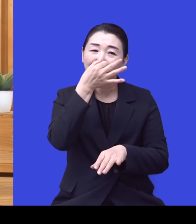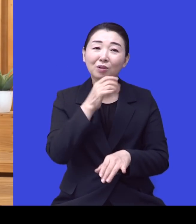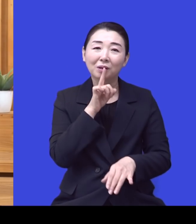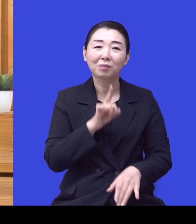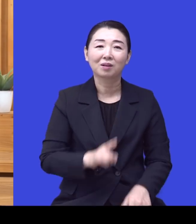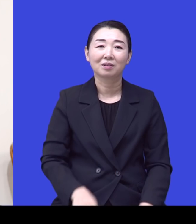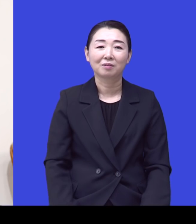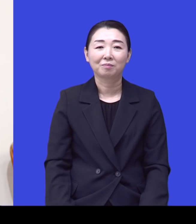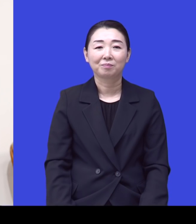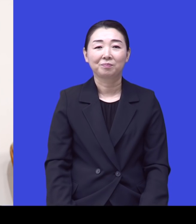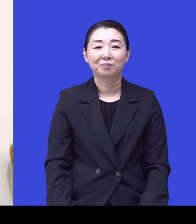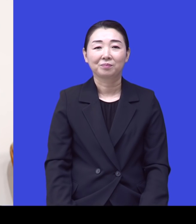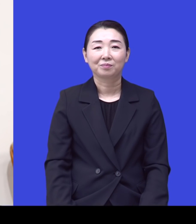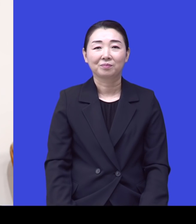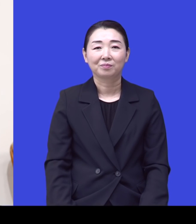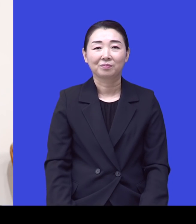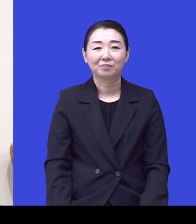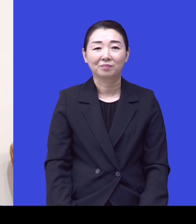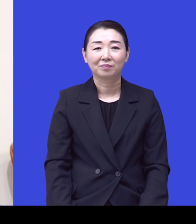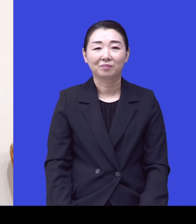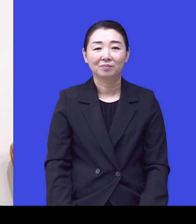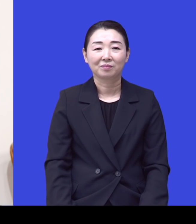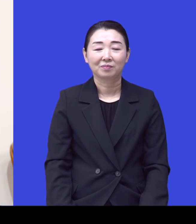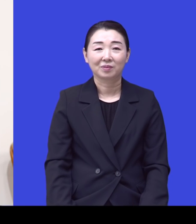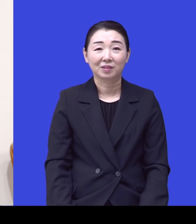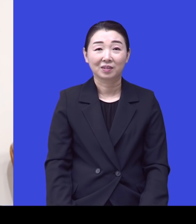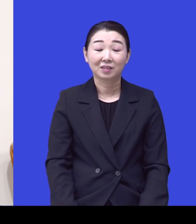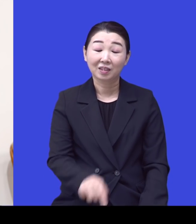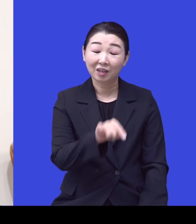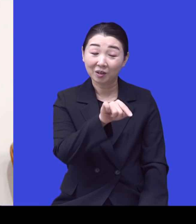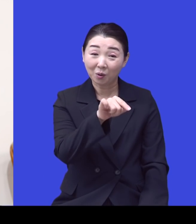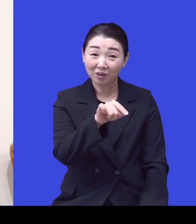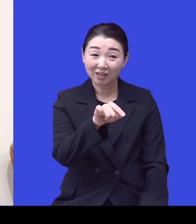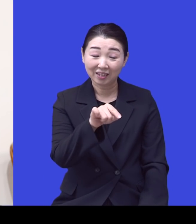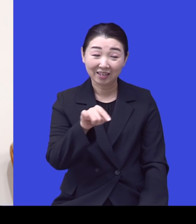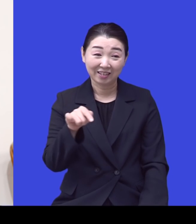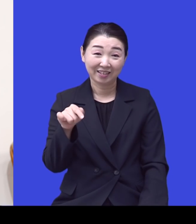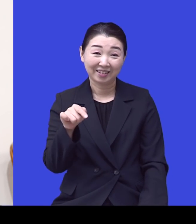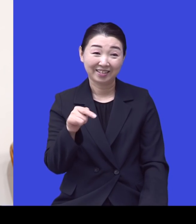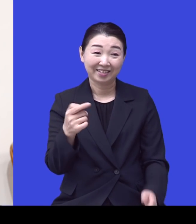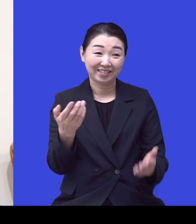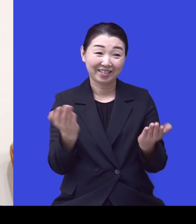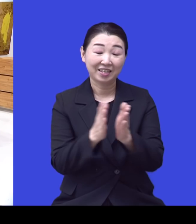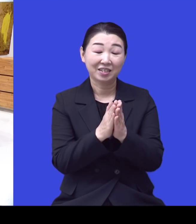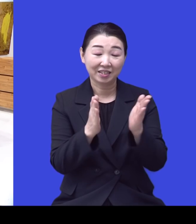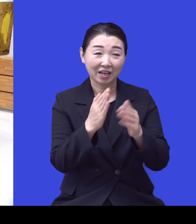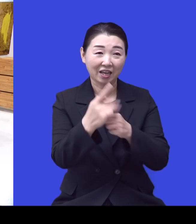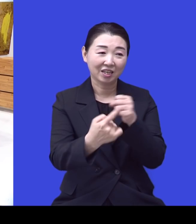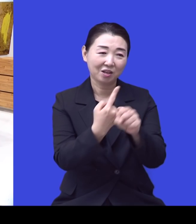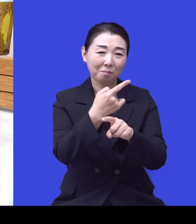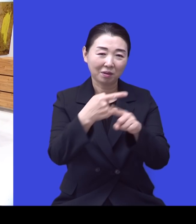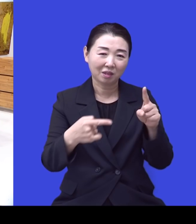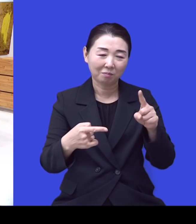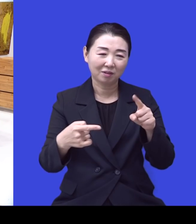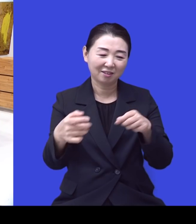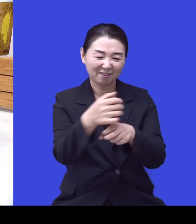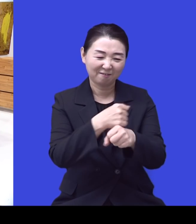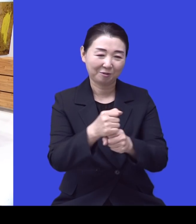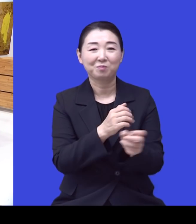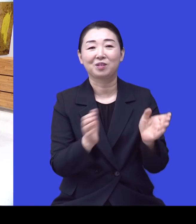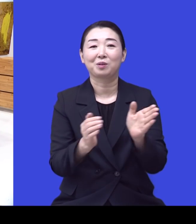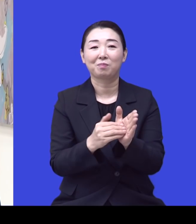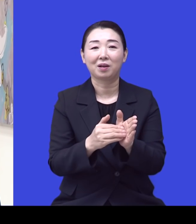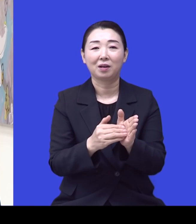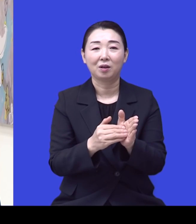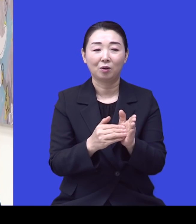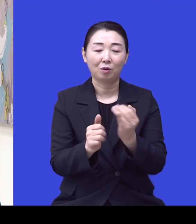네네. 그때 내려간 지 한 1년 반, 예. 2년 됐을 때 예. 짐을 쌌죠. 집사람 이제